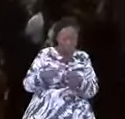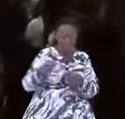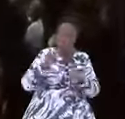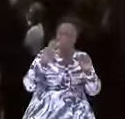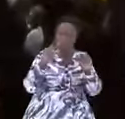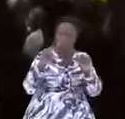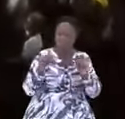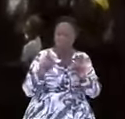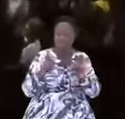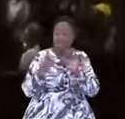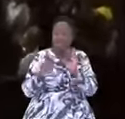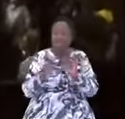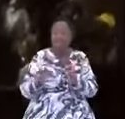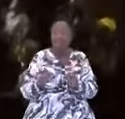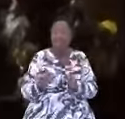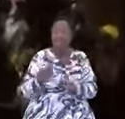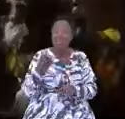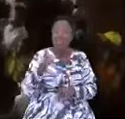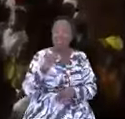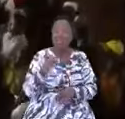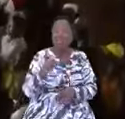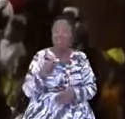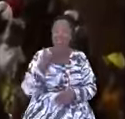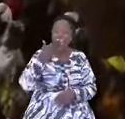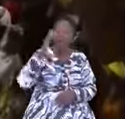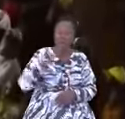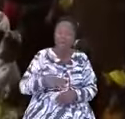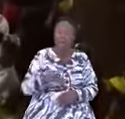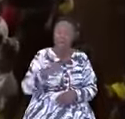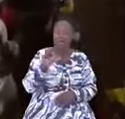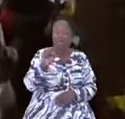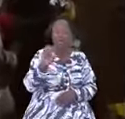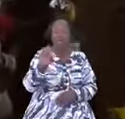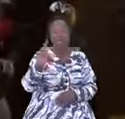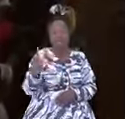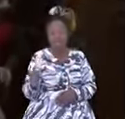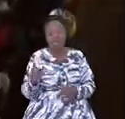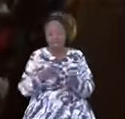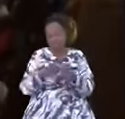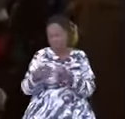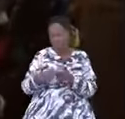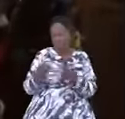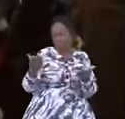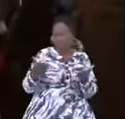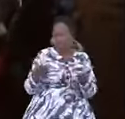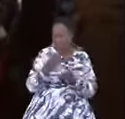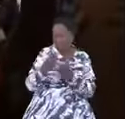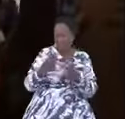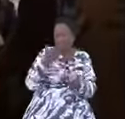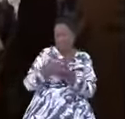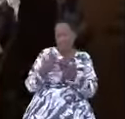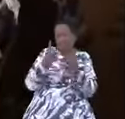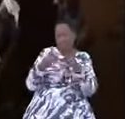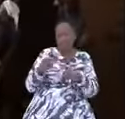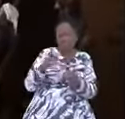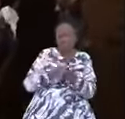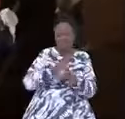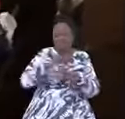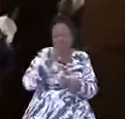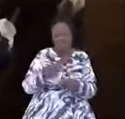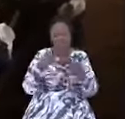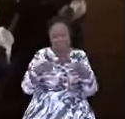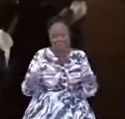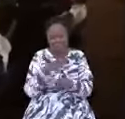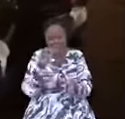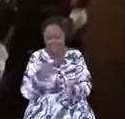mauvaise relance alors quelque chose me la couleur va venir ça ne marche pas comme ça si je fais du mal